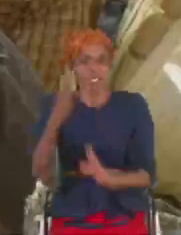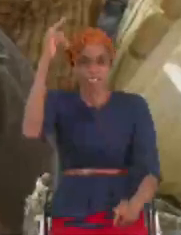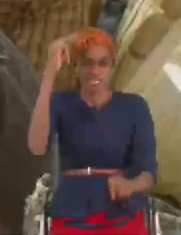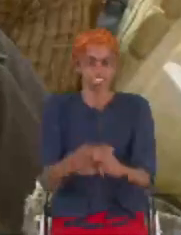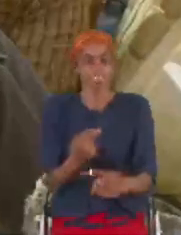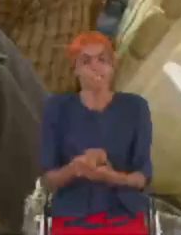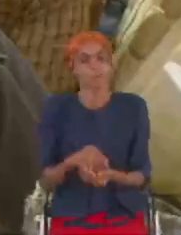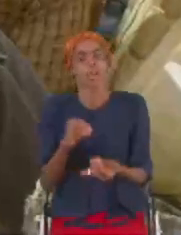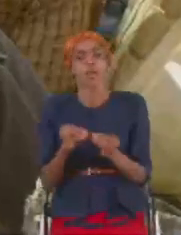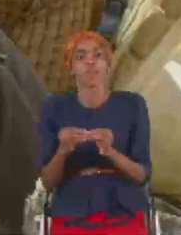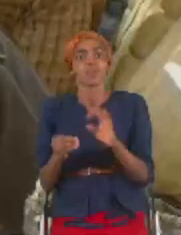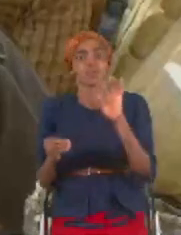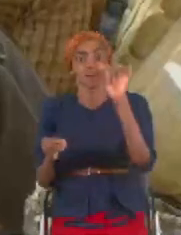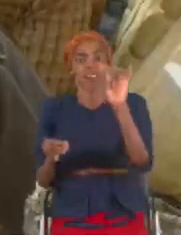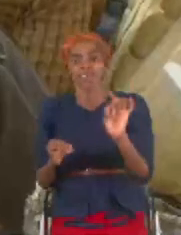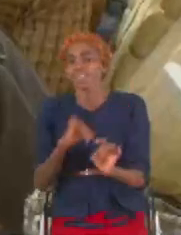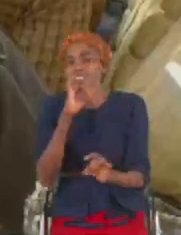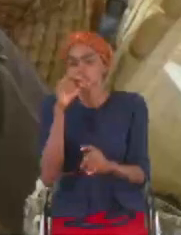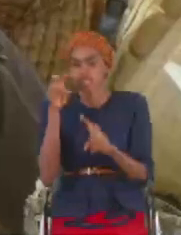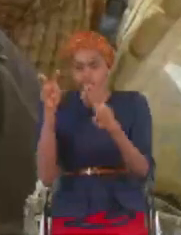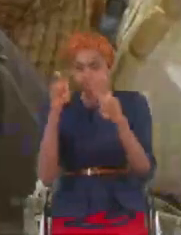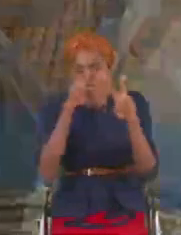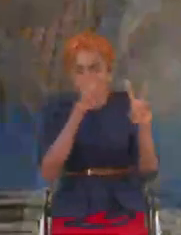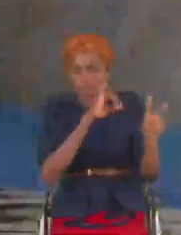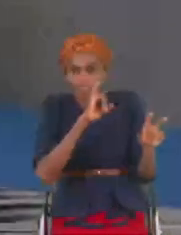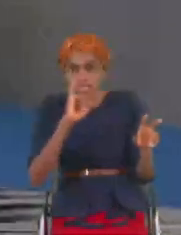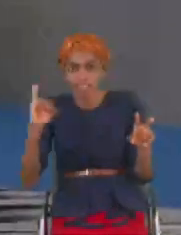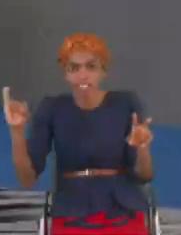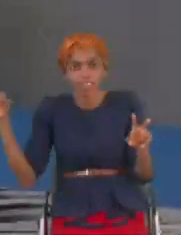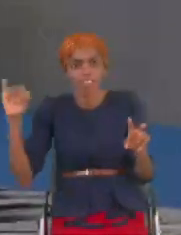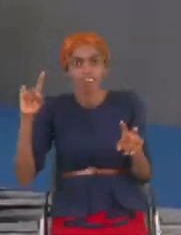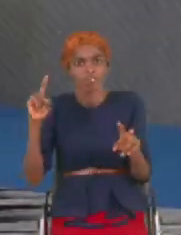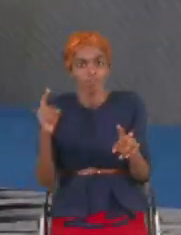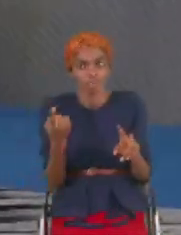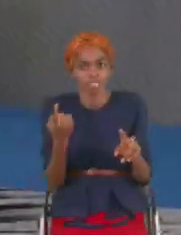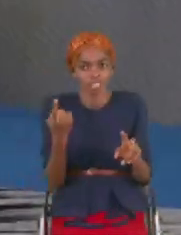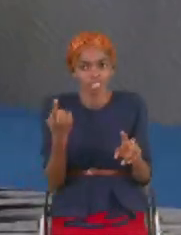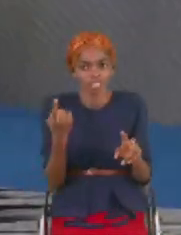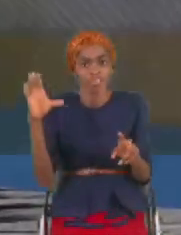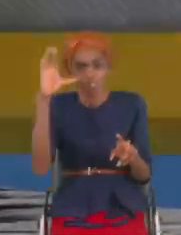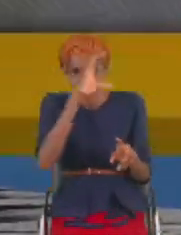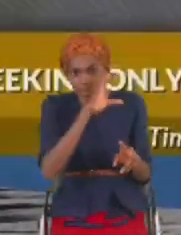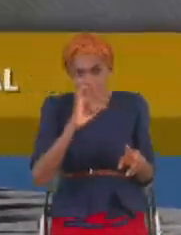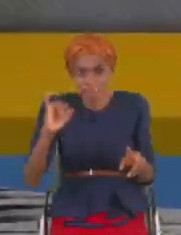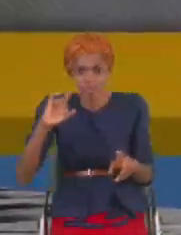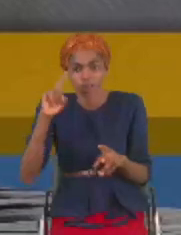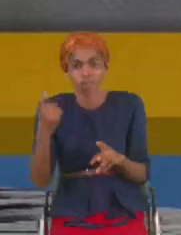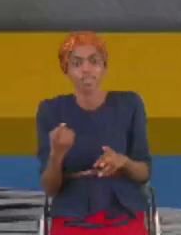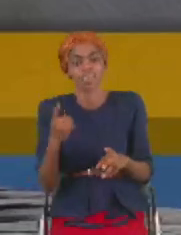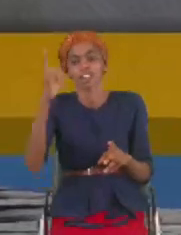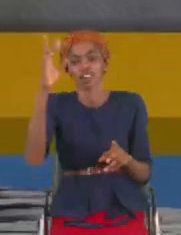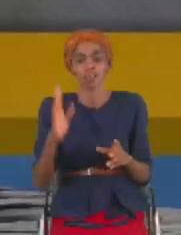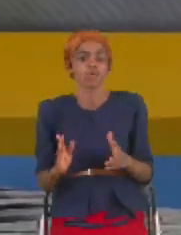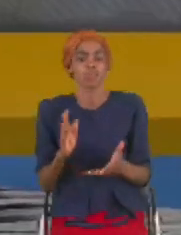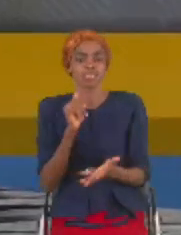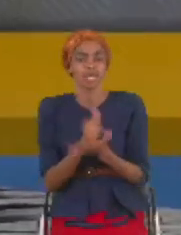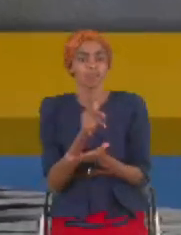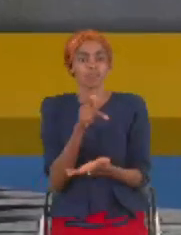jésus huitième à chercher seulement l'approbation de dieu chercher seulement